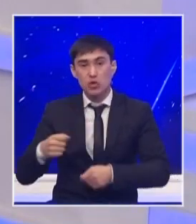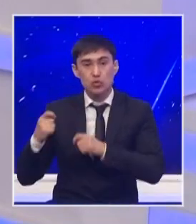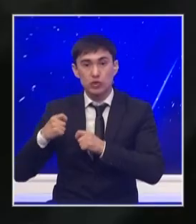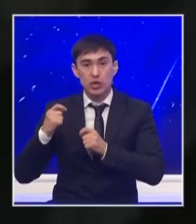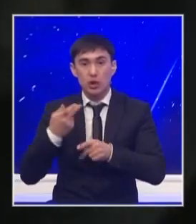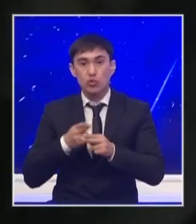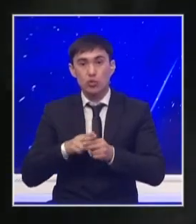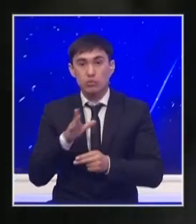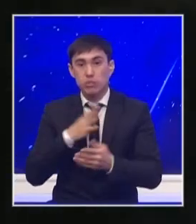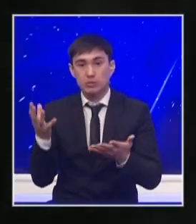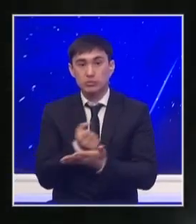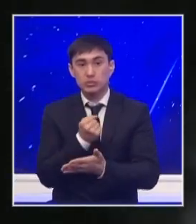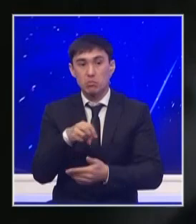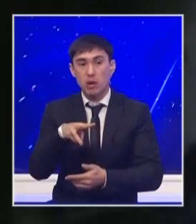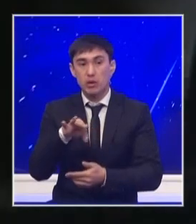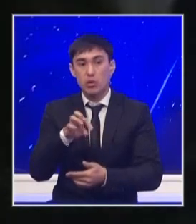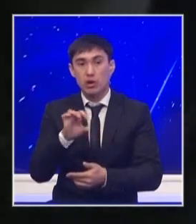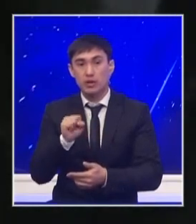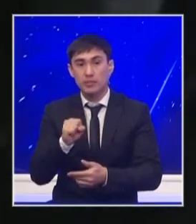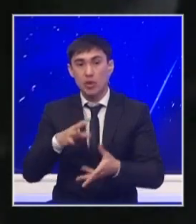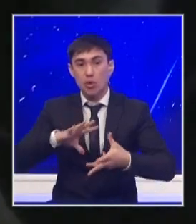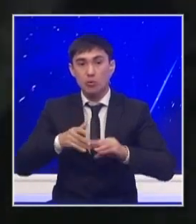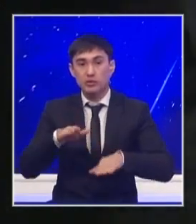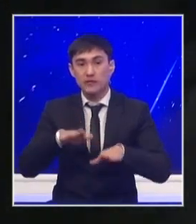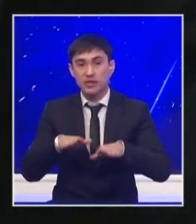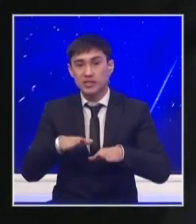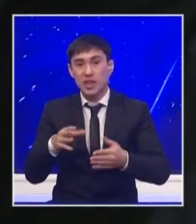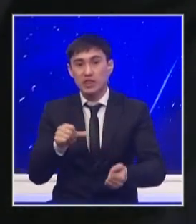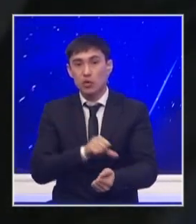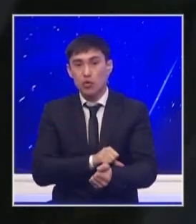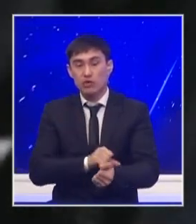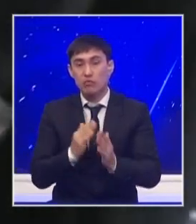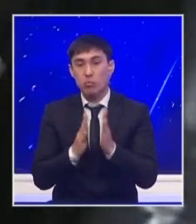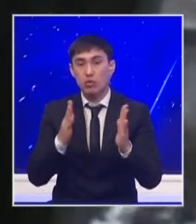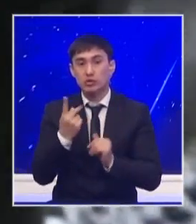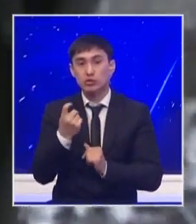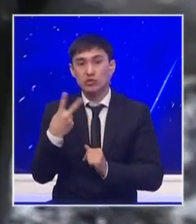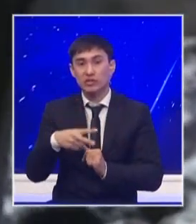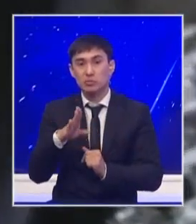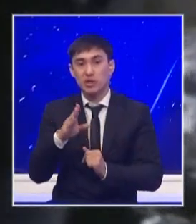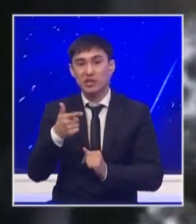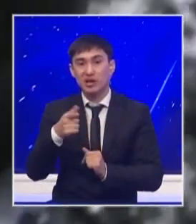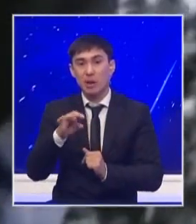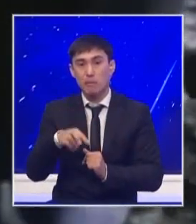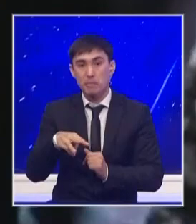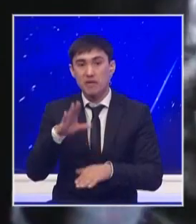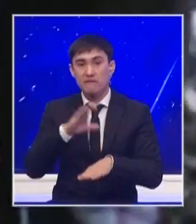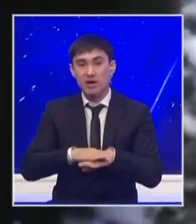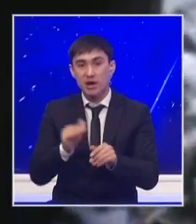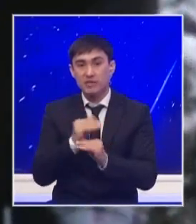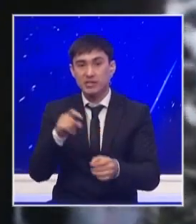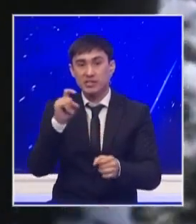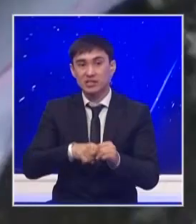которого предасмотре обнаружена марихуана общий вес изъятых наркотиков составил Чуть более 125 граммов факт